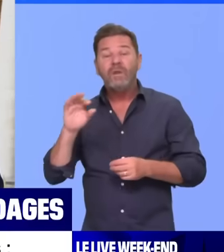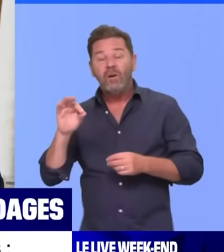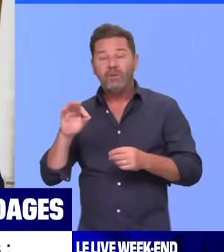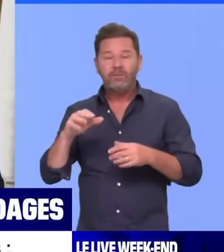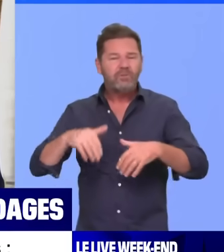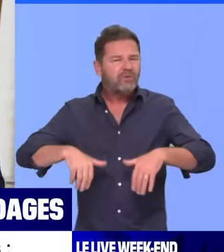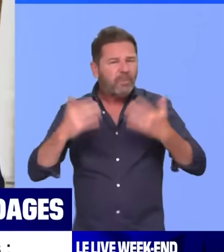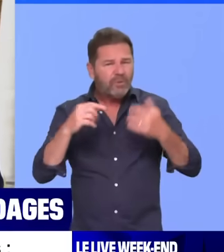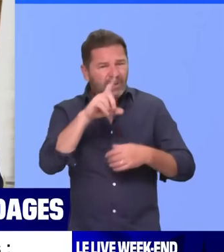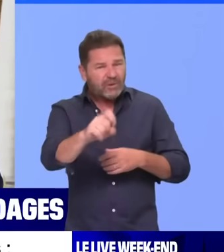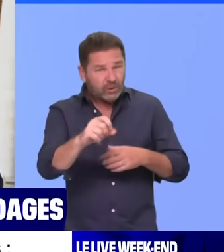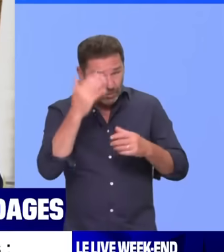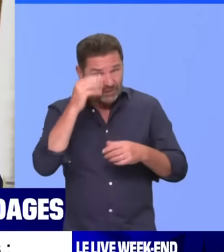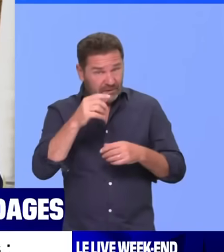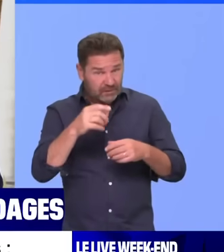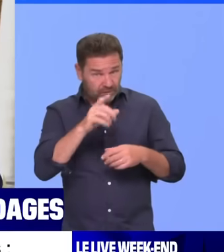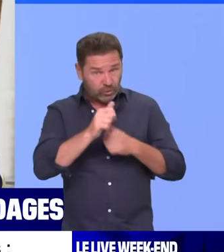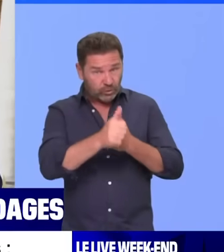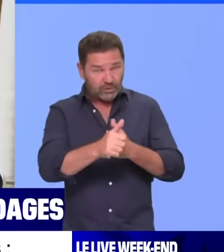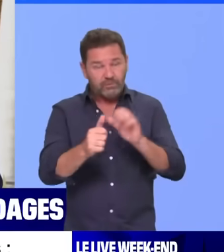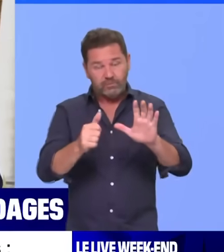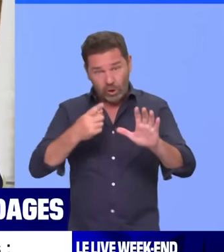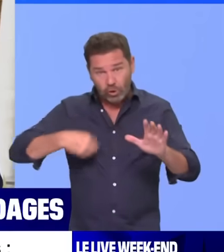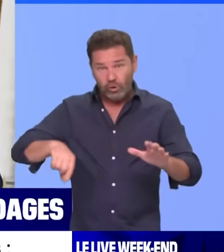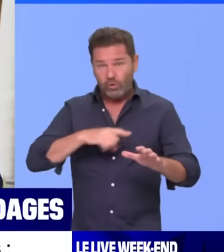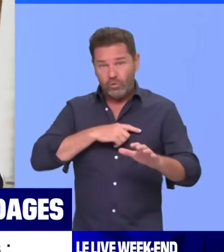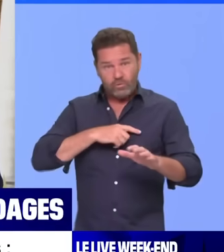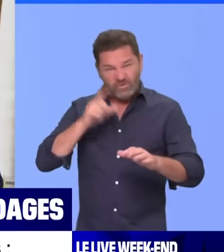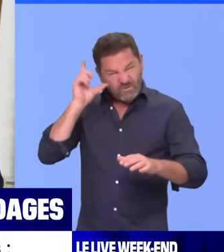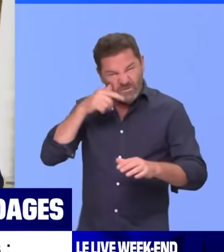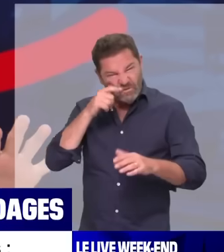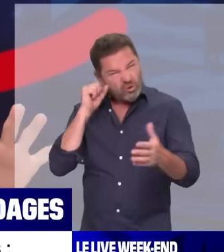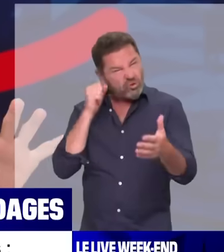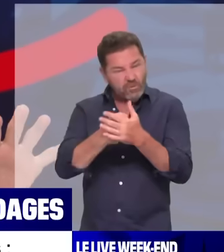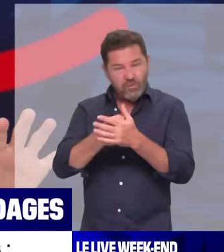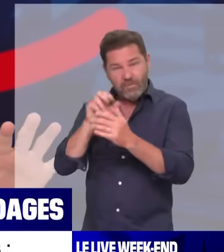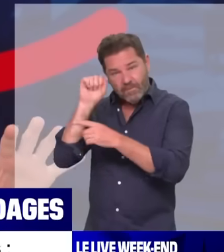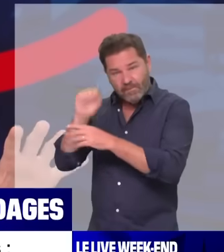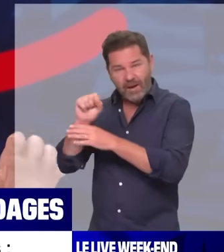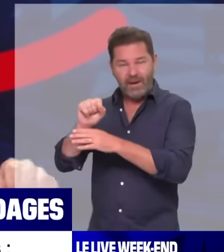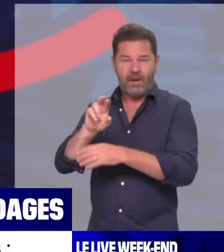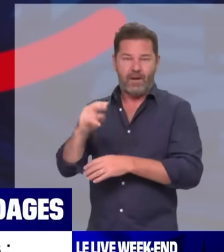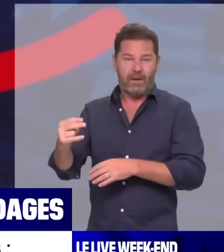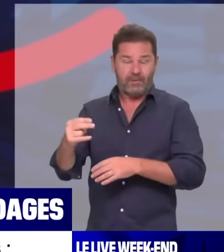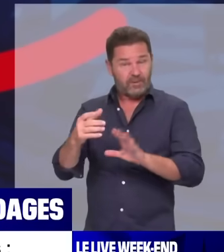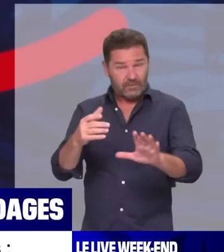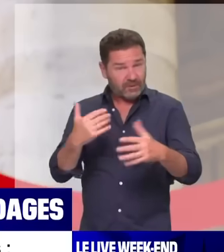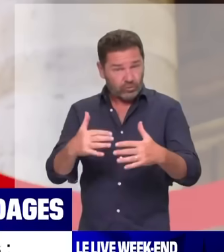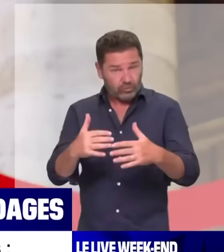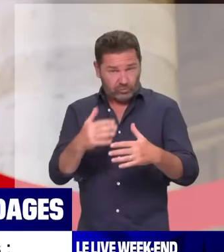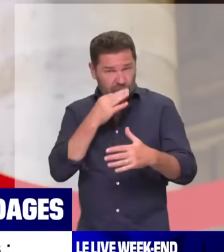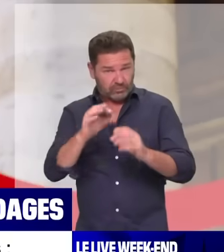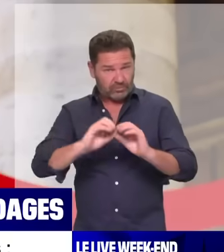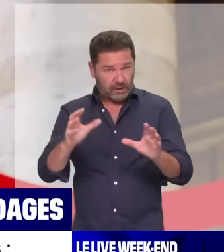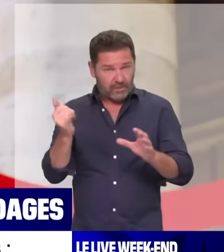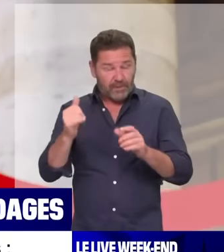que soit le nombrece nous allons tout faire pour battre le rassemblement national nous allons tout faire pour battre le rassemblement